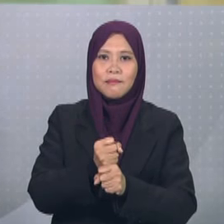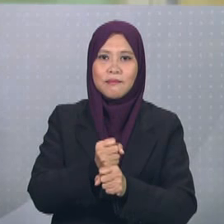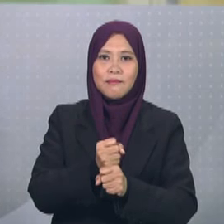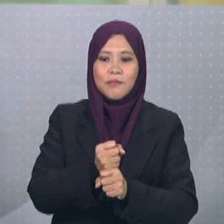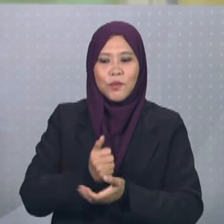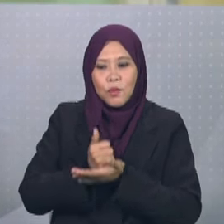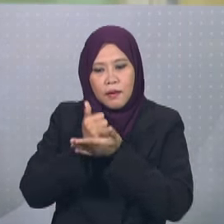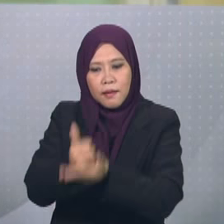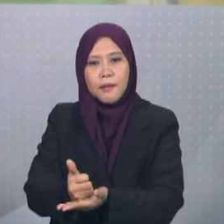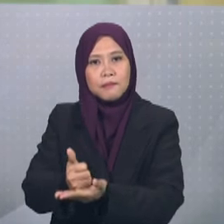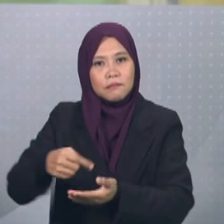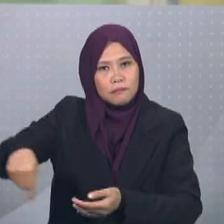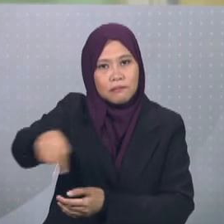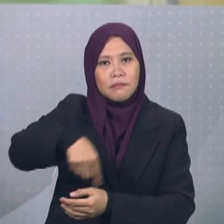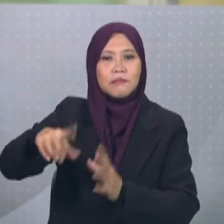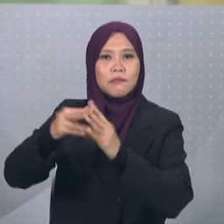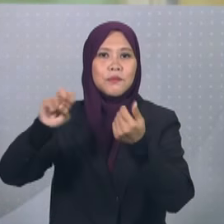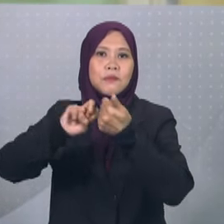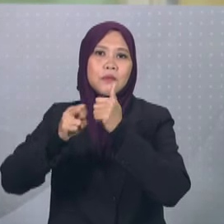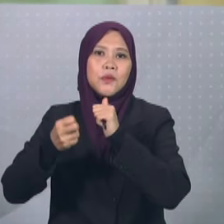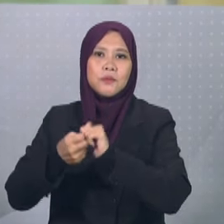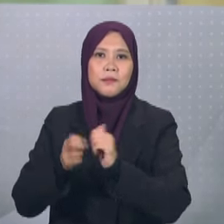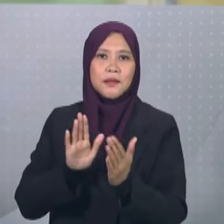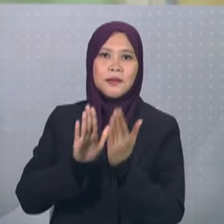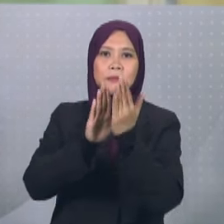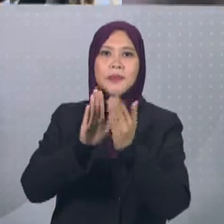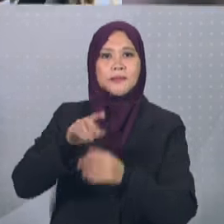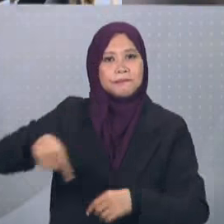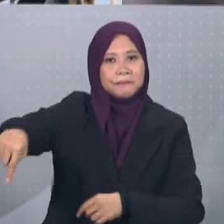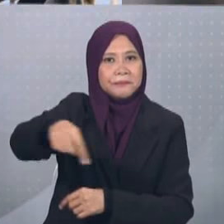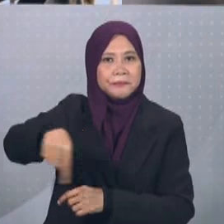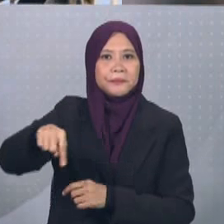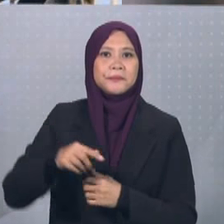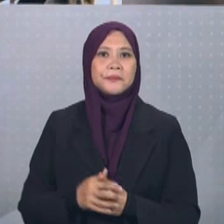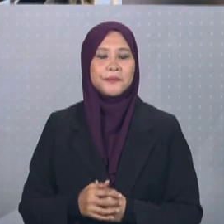untuk membantu mereka dan menyelesaikan isu yang dihadapi oleh mereka.